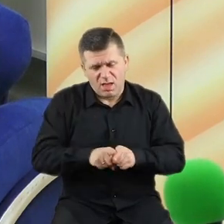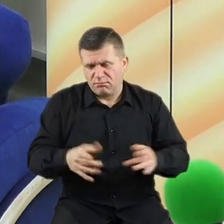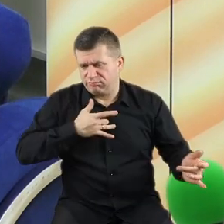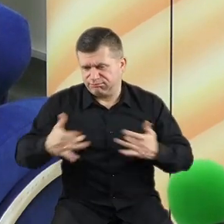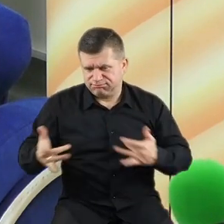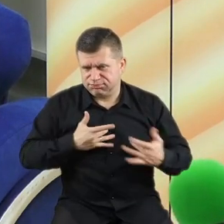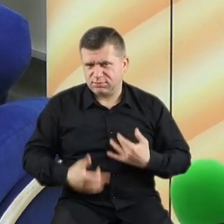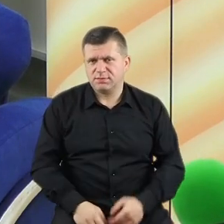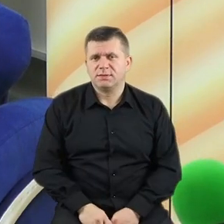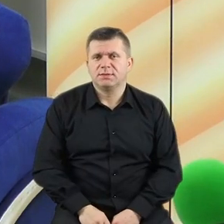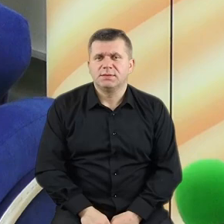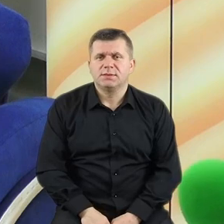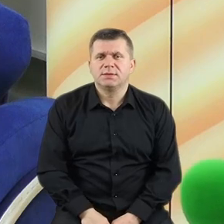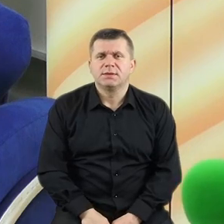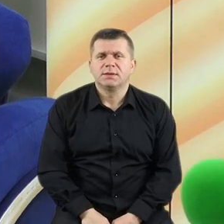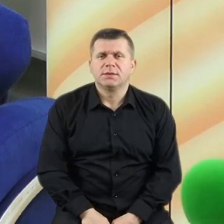traumatyczna, ale